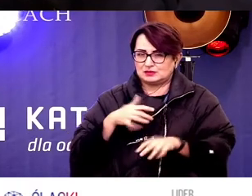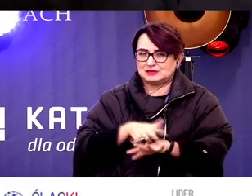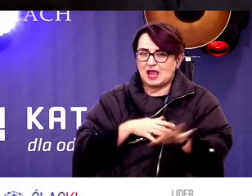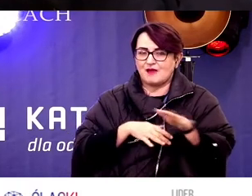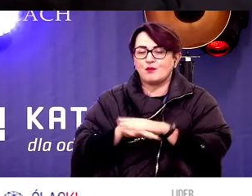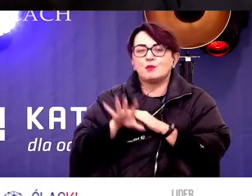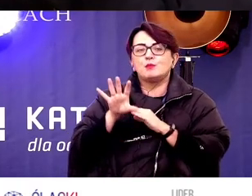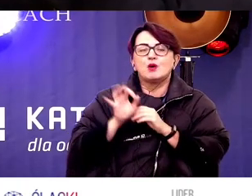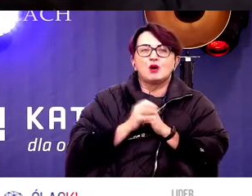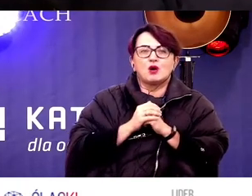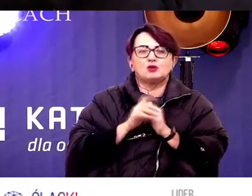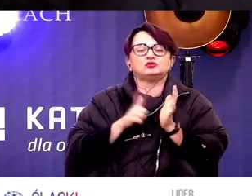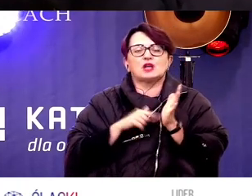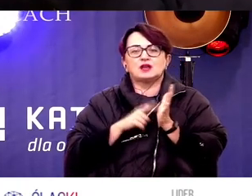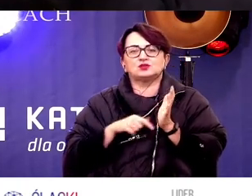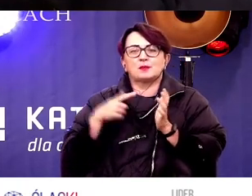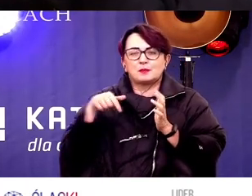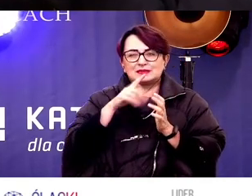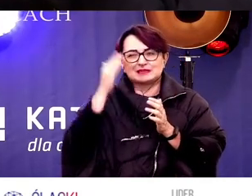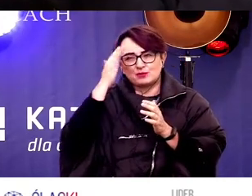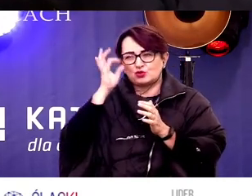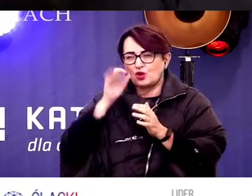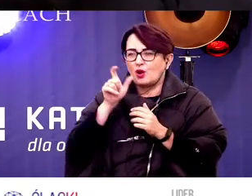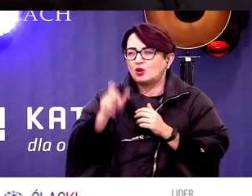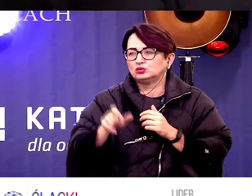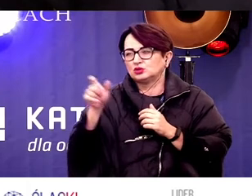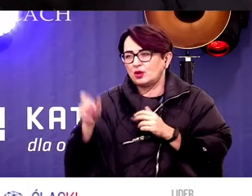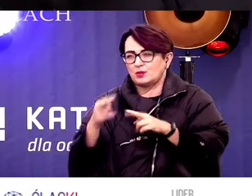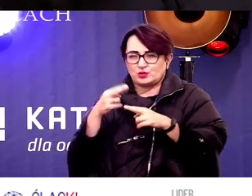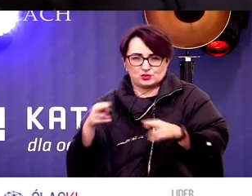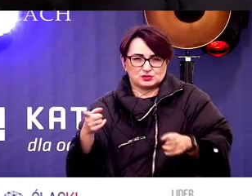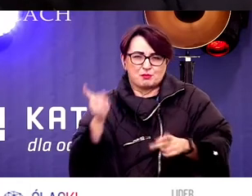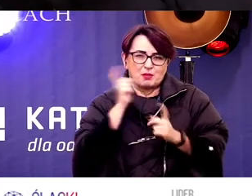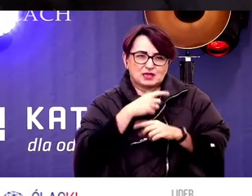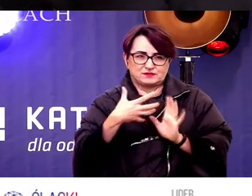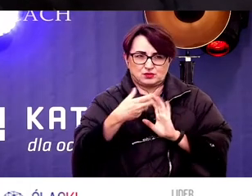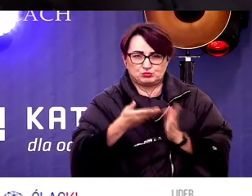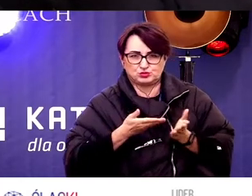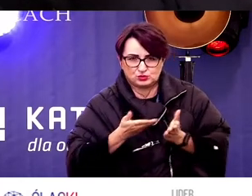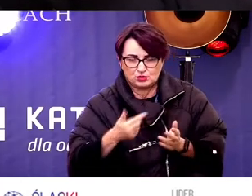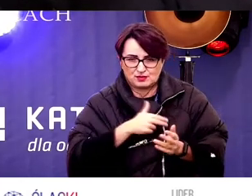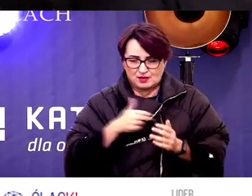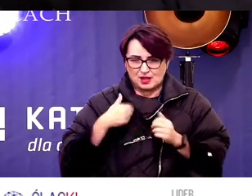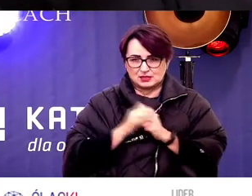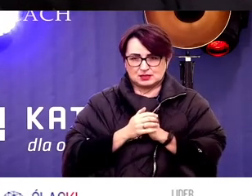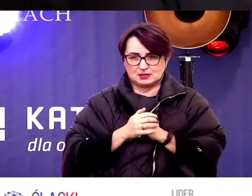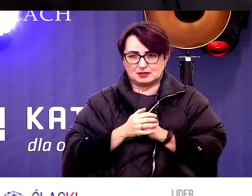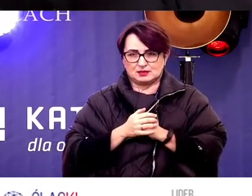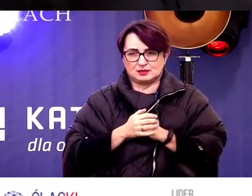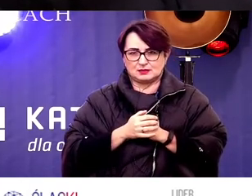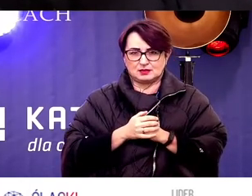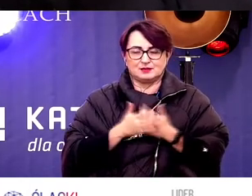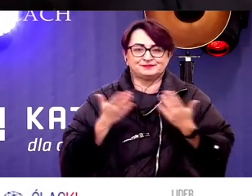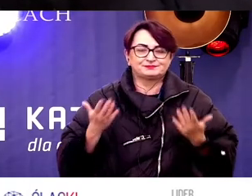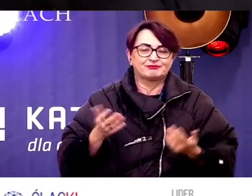no bo często znamy się już dobrze z tymi osobami w kraju, tak zwanym kraju przyjmującym i